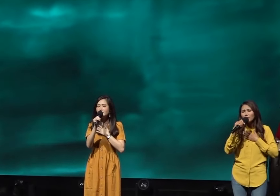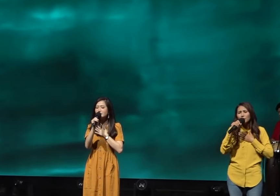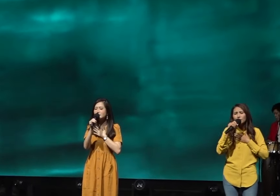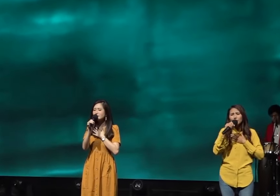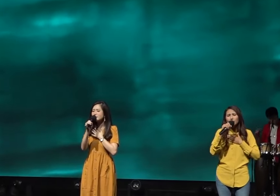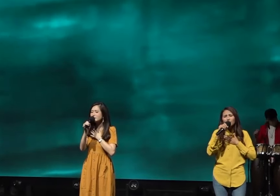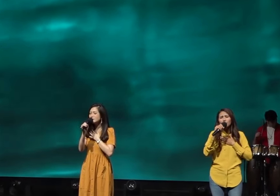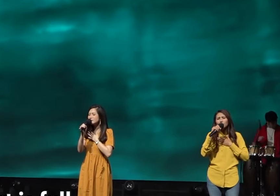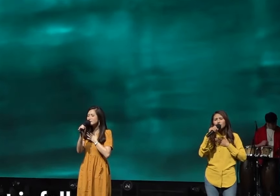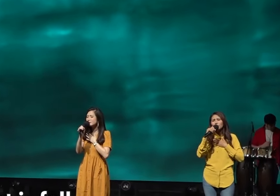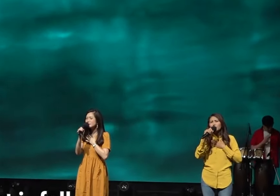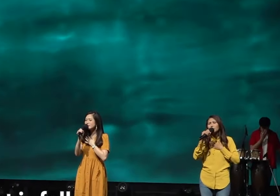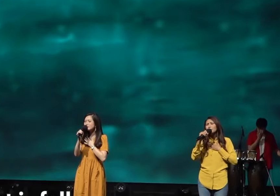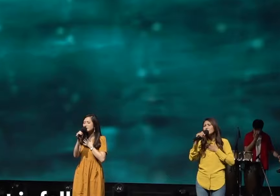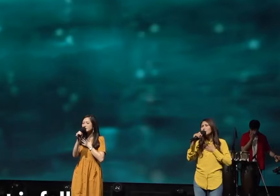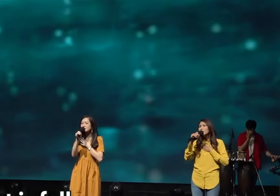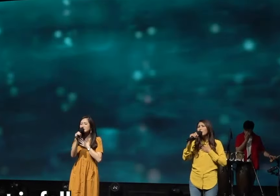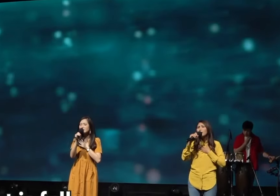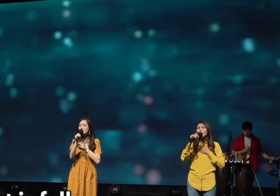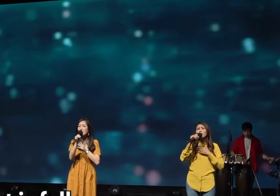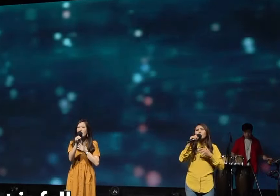My heart is full.